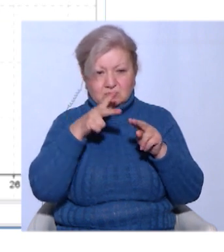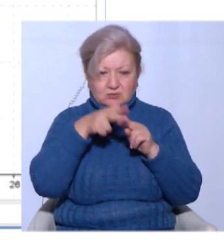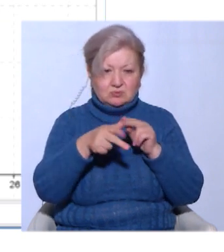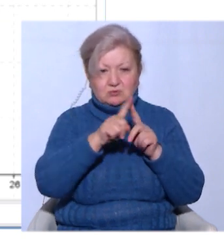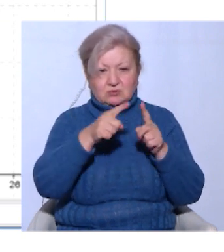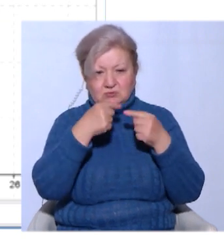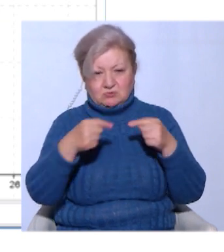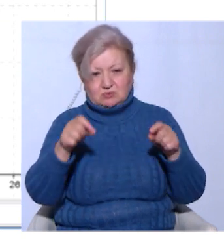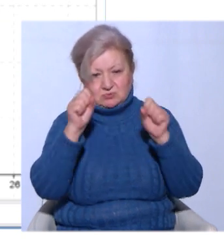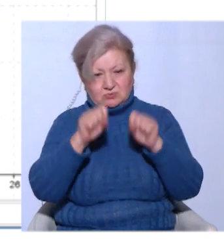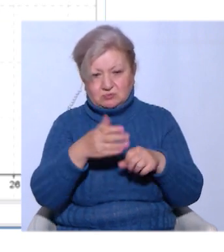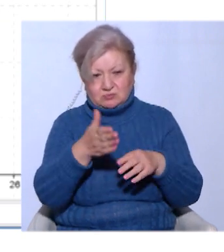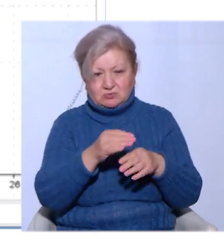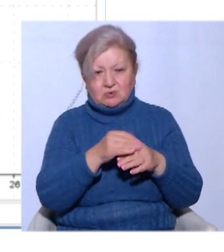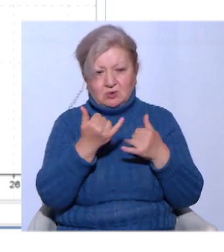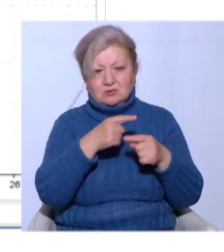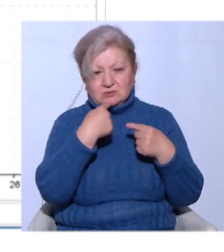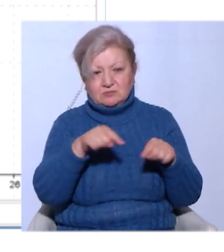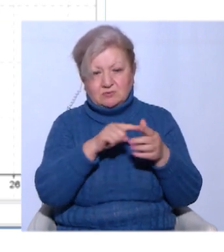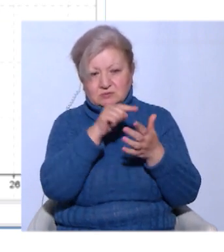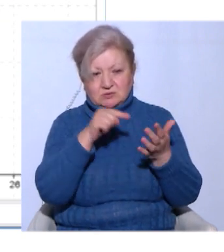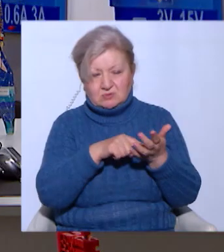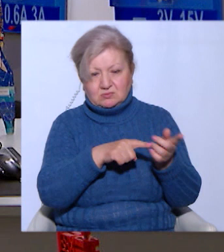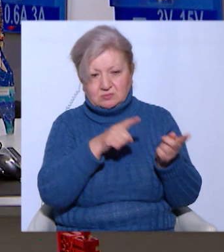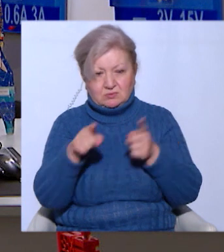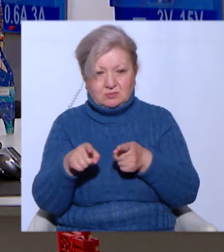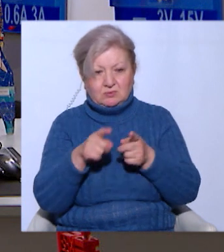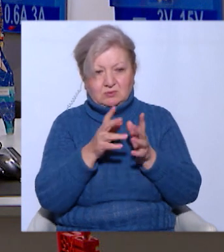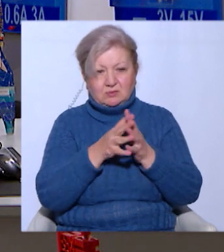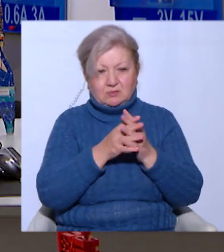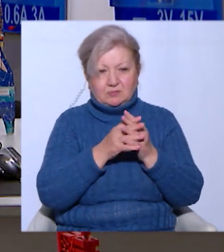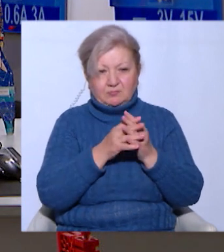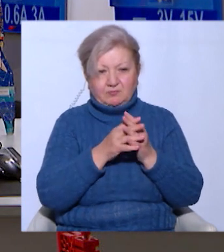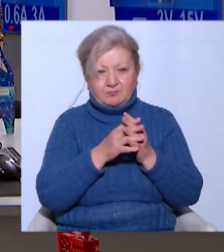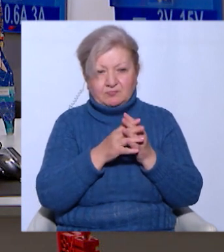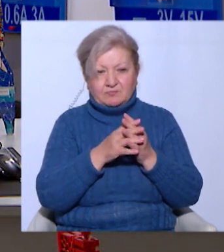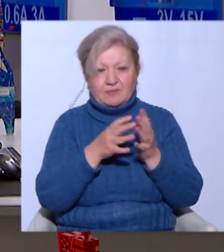ამოცანის გადასაწყვეტად. გადავიდეთ სხვა საკითხზე. ესა.